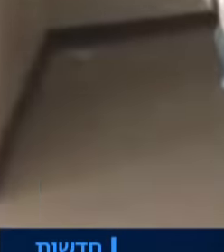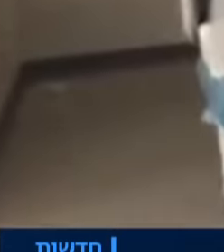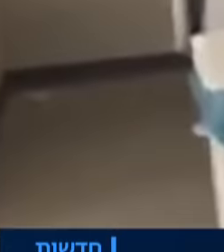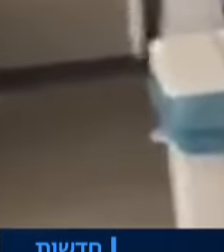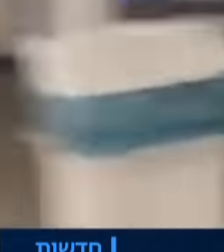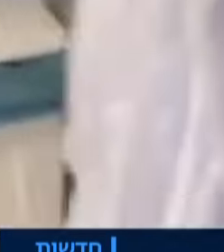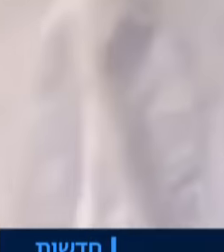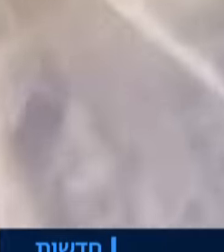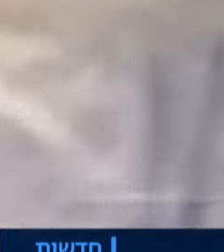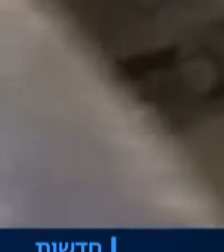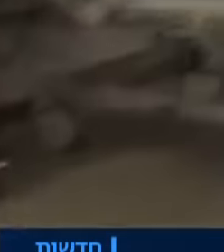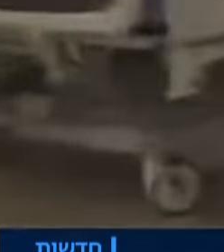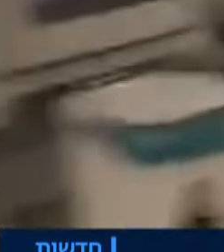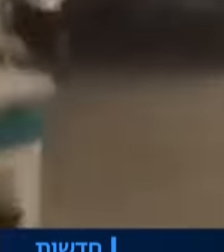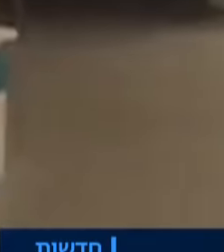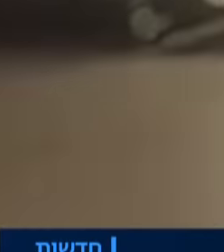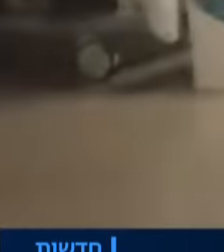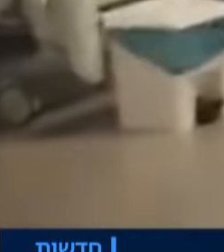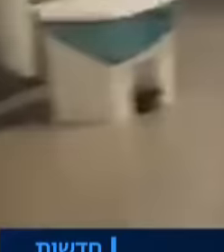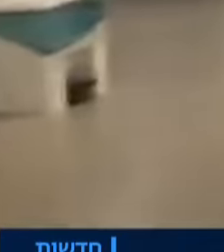האומיקרון. כרגע אנחנו נמצאים על 16